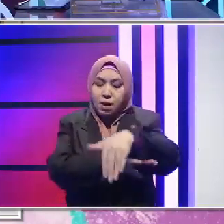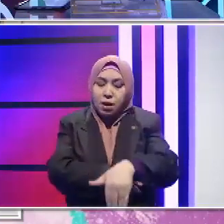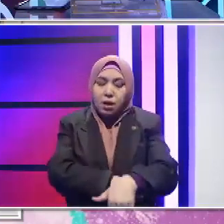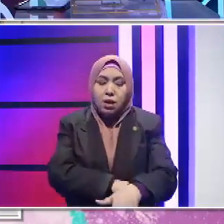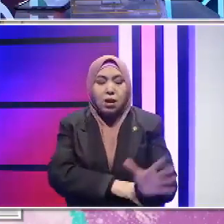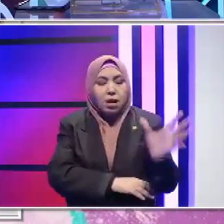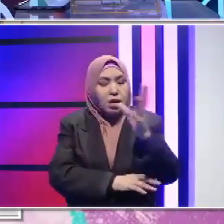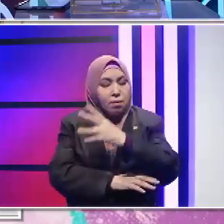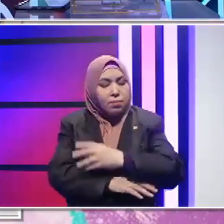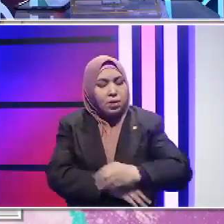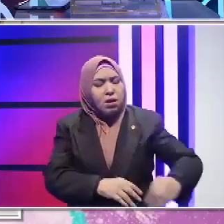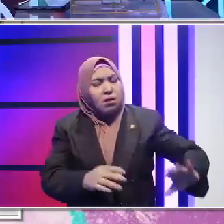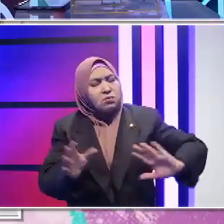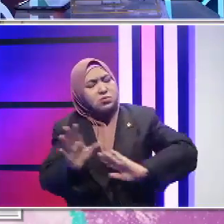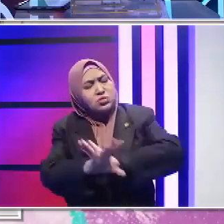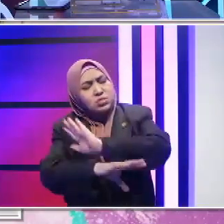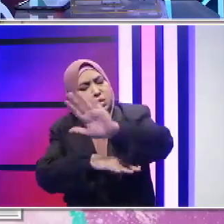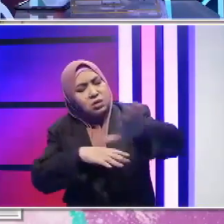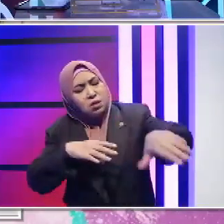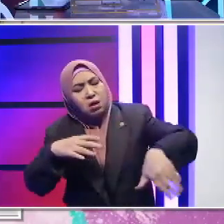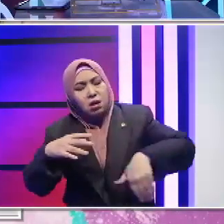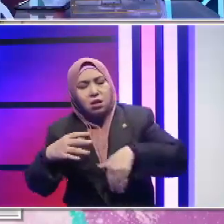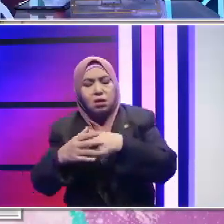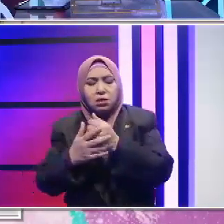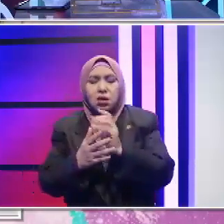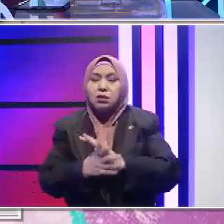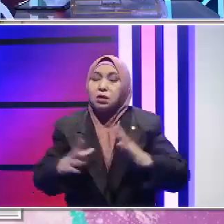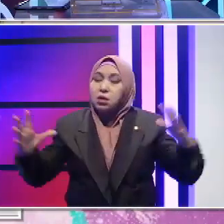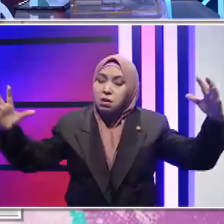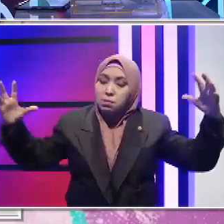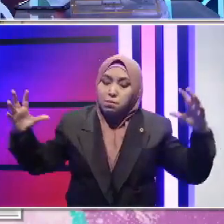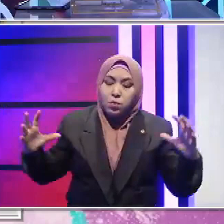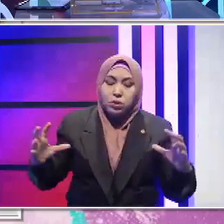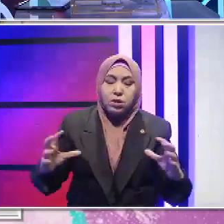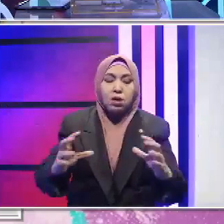والليل وما وسق